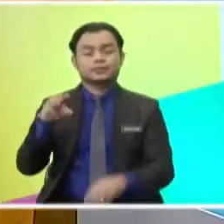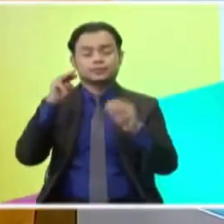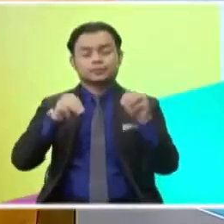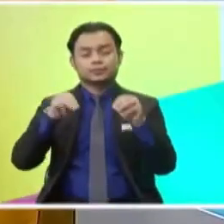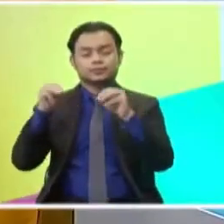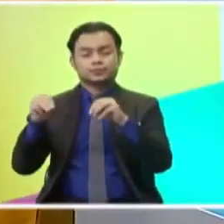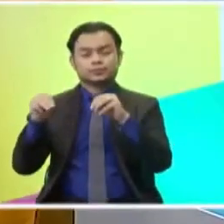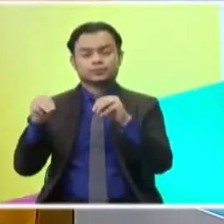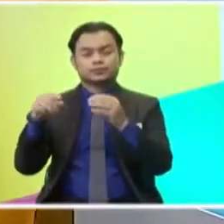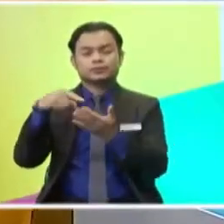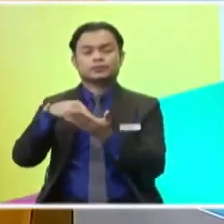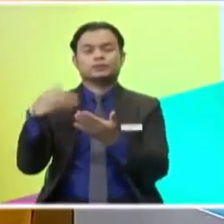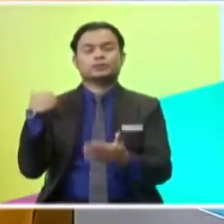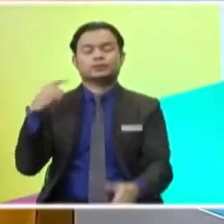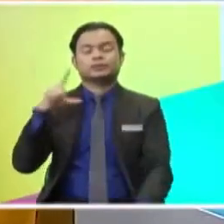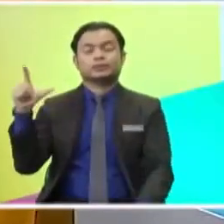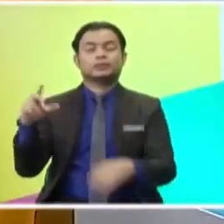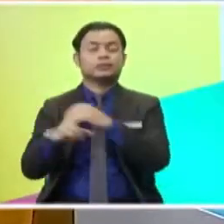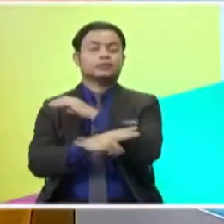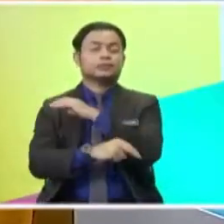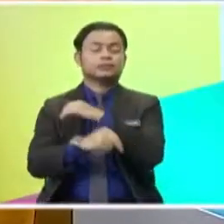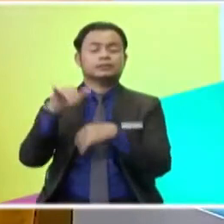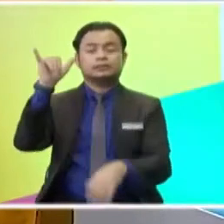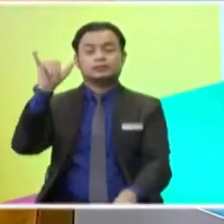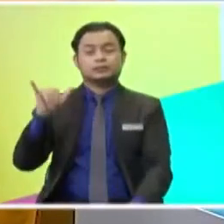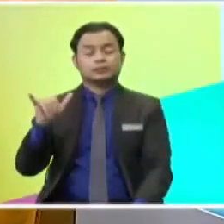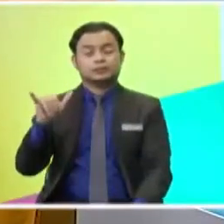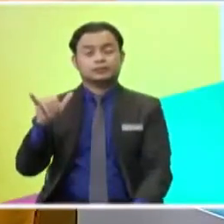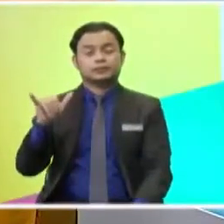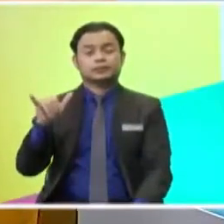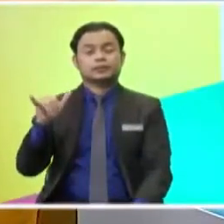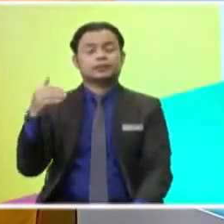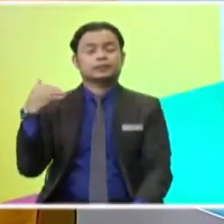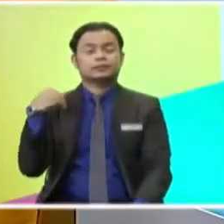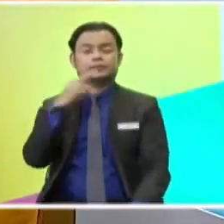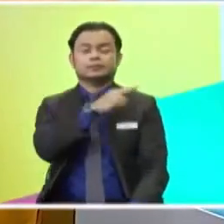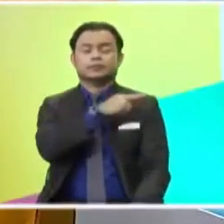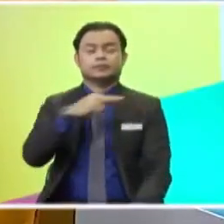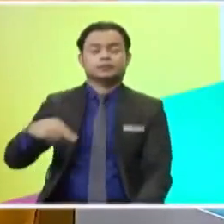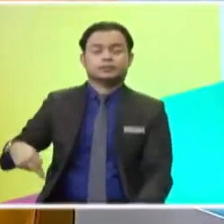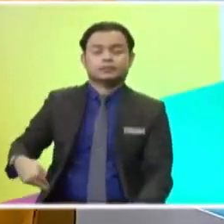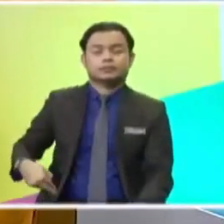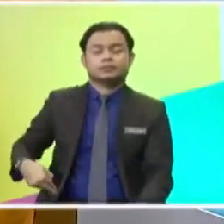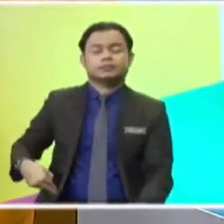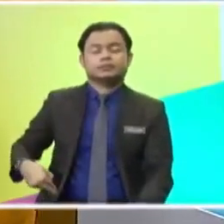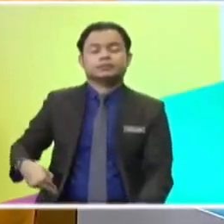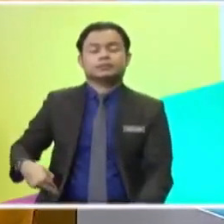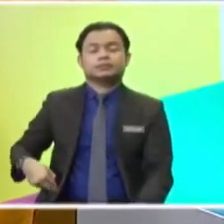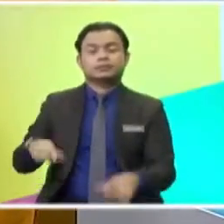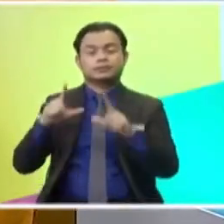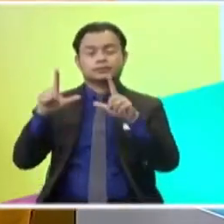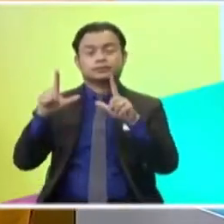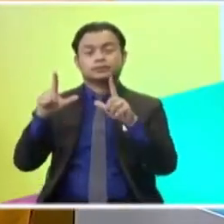Okey, ini adalah negeri-negeri yang punya raja yang ada stiker berwarna pink, negeri tidak beraja stiker yang berwarna